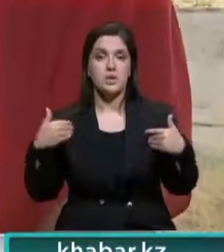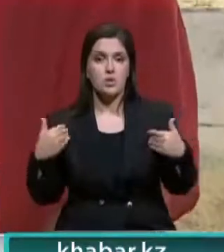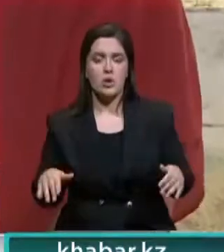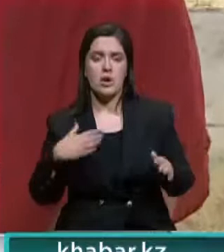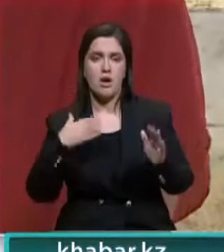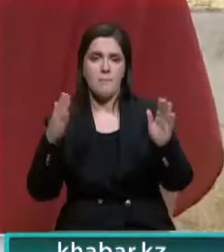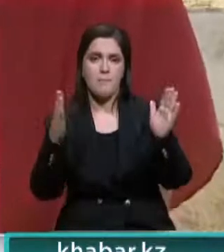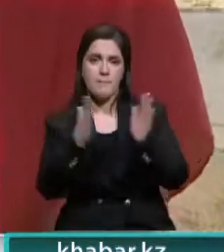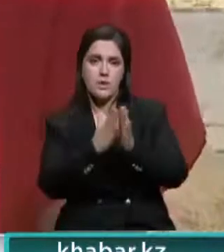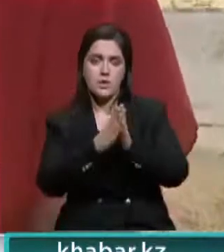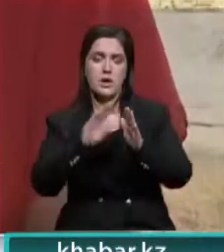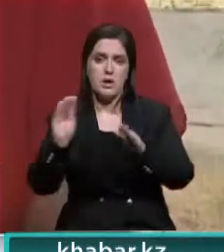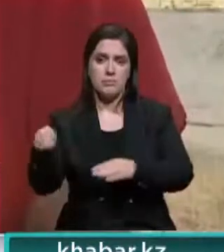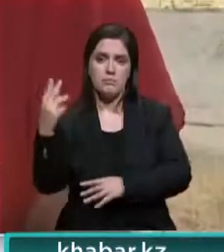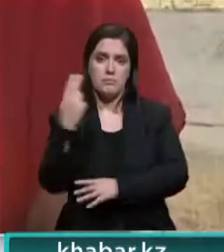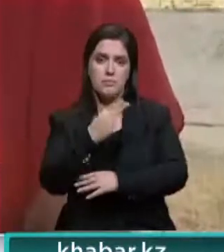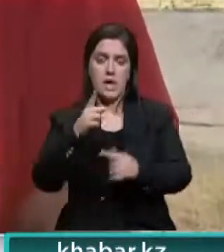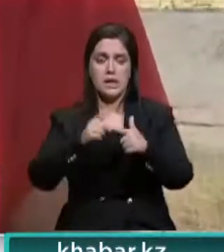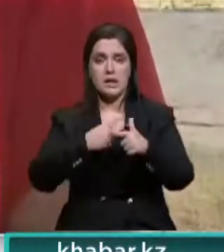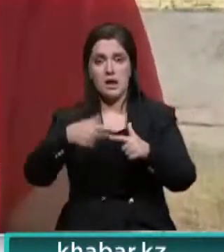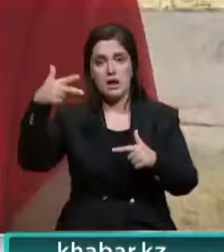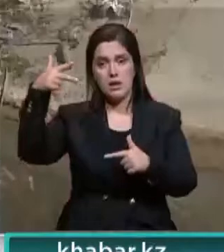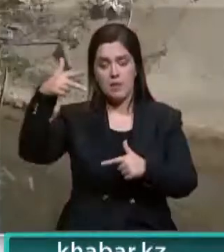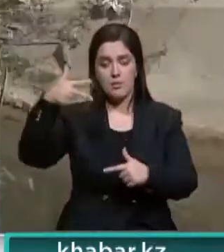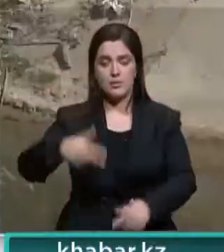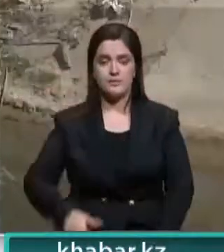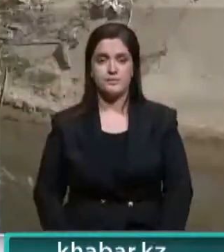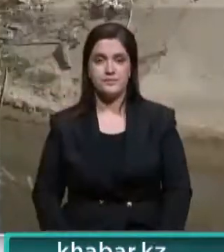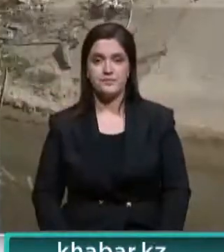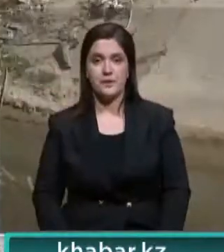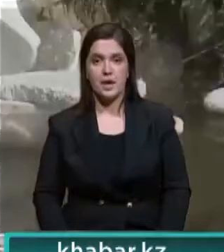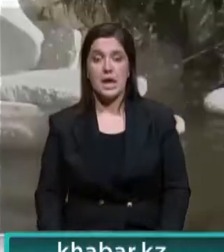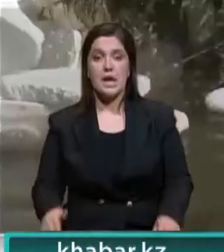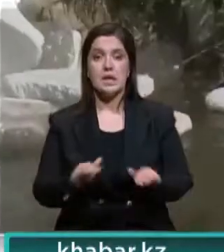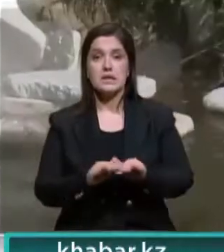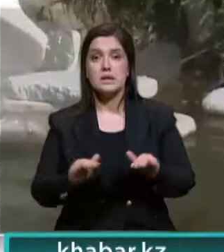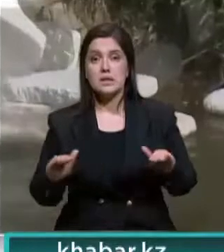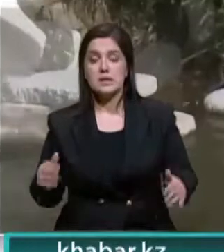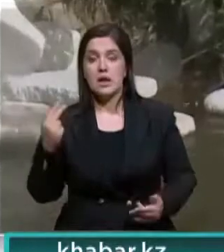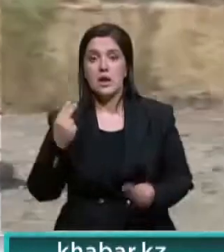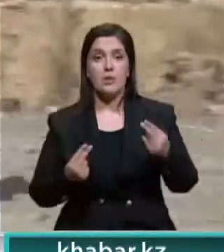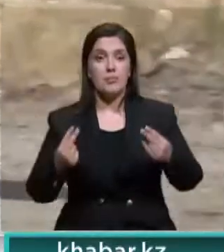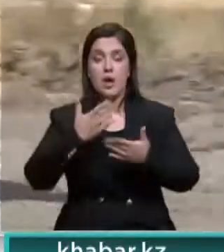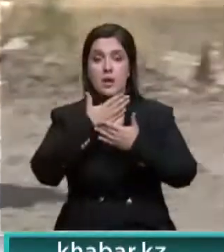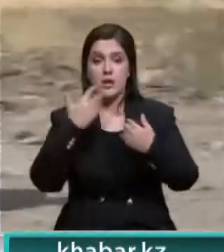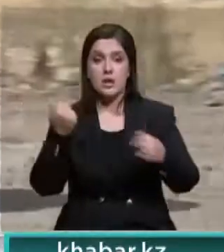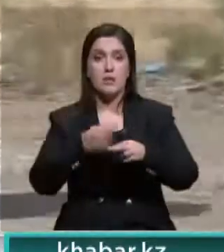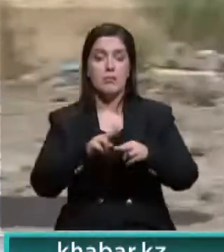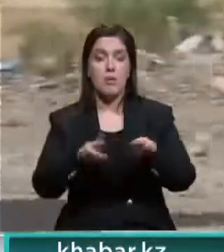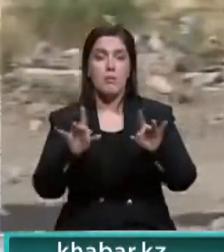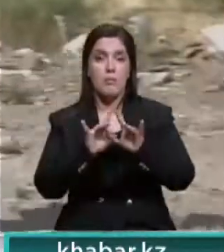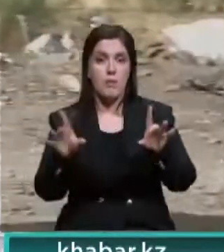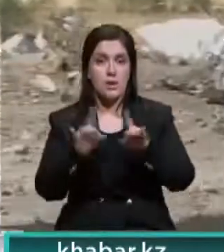чтобы здесь установили шлагбаум или камеры видеонаблюдения. Детских площадок поблизости нет, а потому, по словам местных